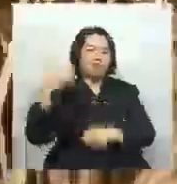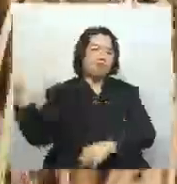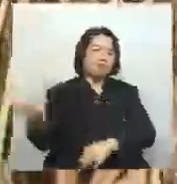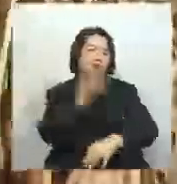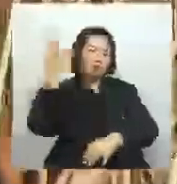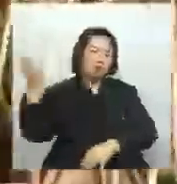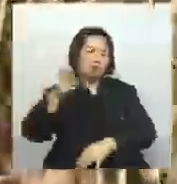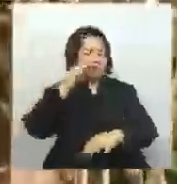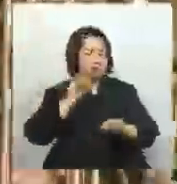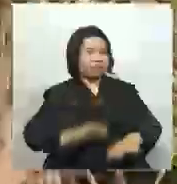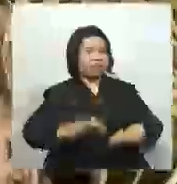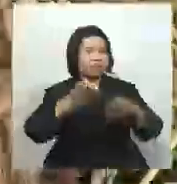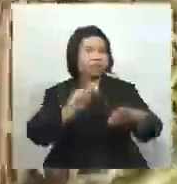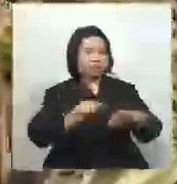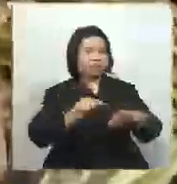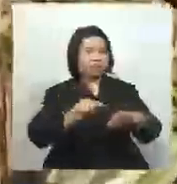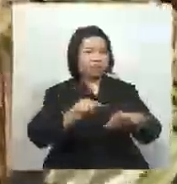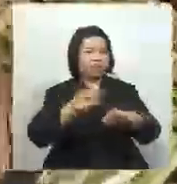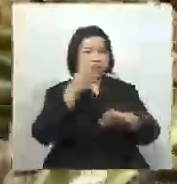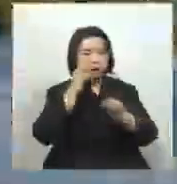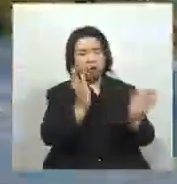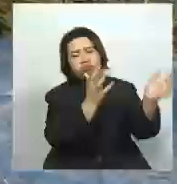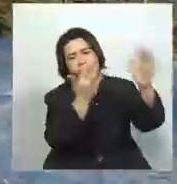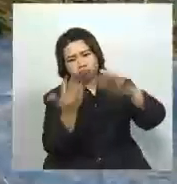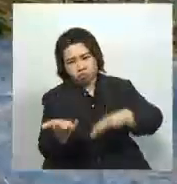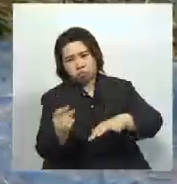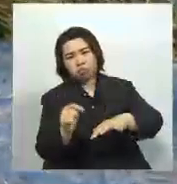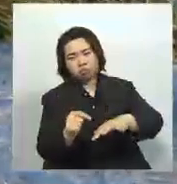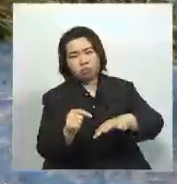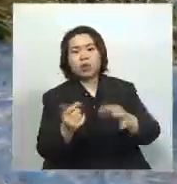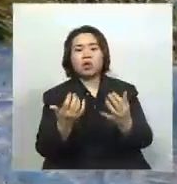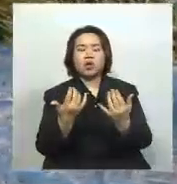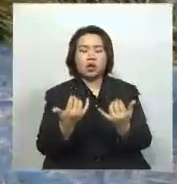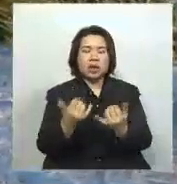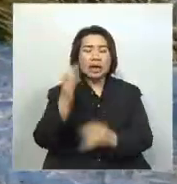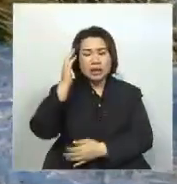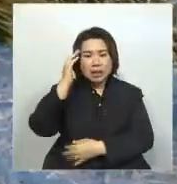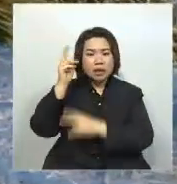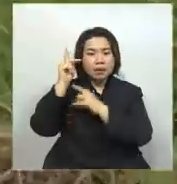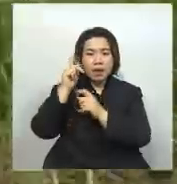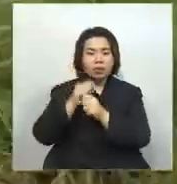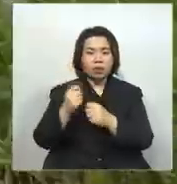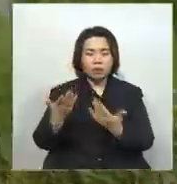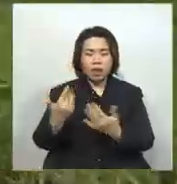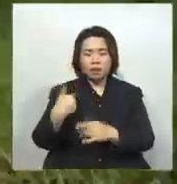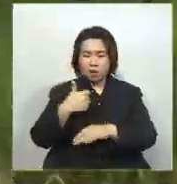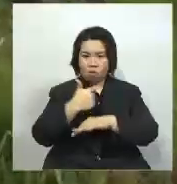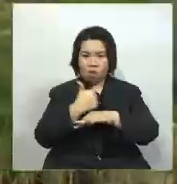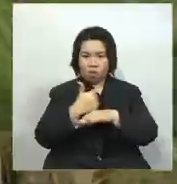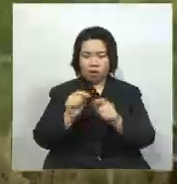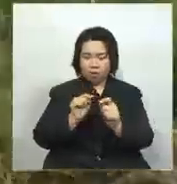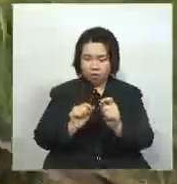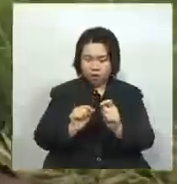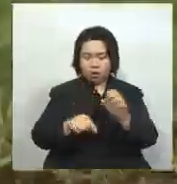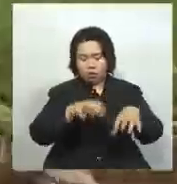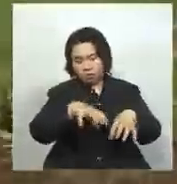ของพายุเนี่ยทำให้ข้าวจมน้ำเสียหายมาได้รับเรื่องตรงนี้แล้วครับไม่ว่าทางท่านนายอำเภอนะครับแล้วก็ส่วนราช